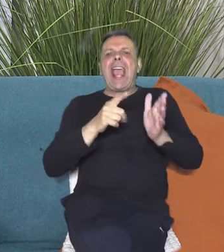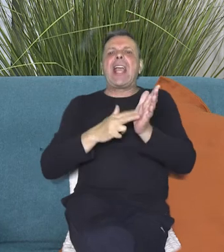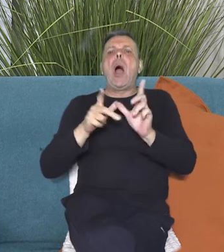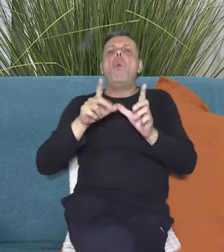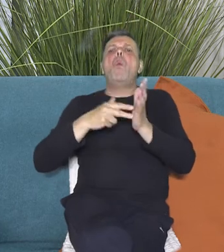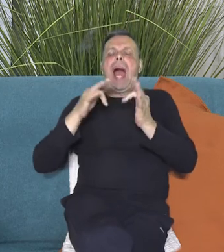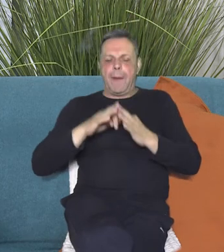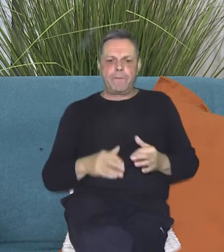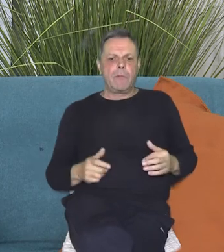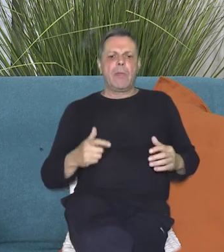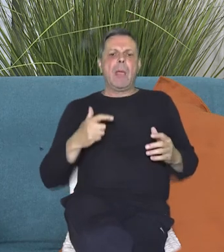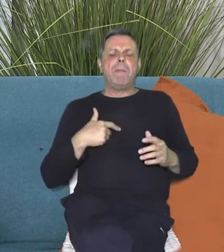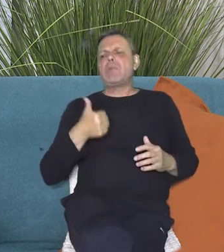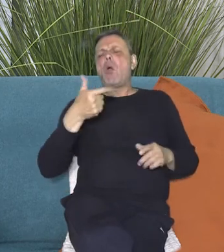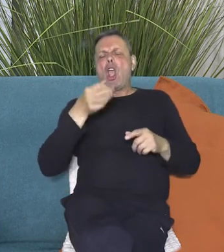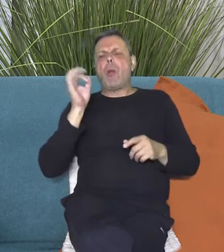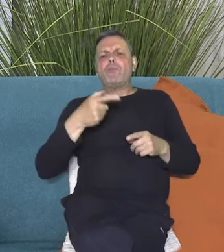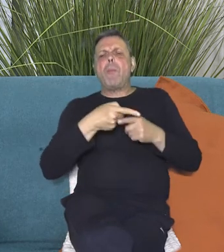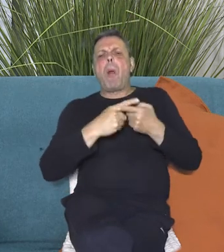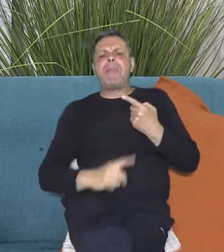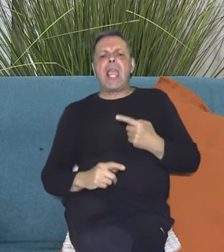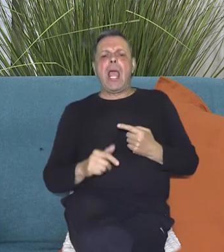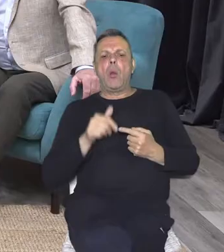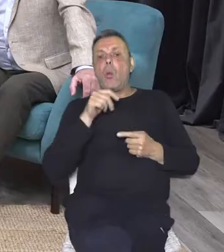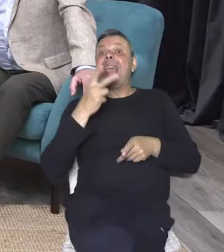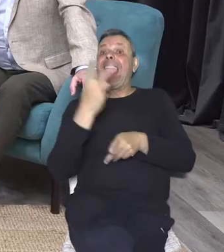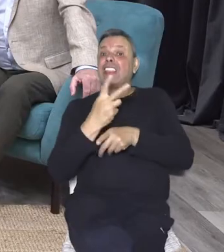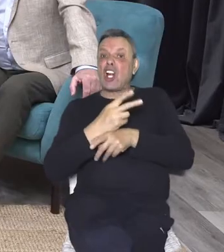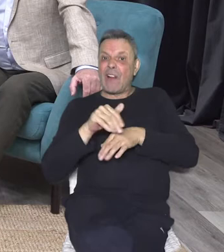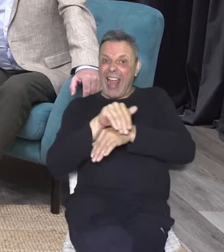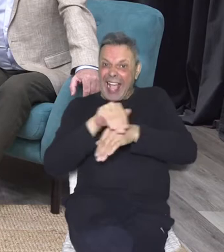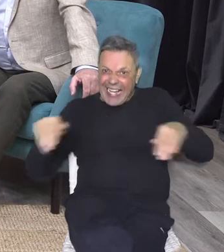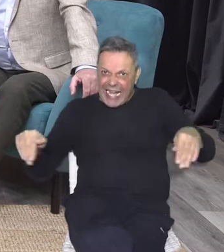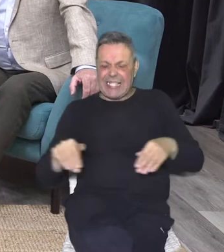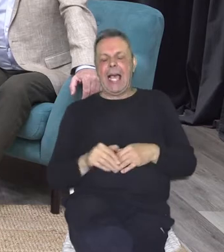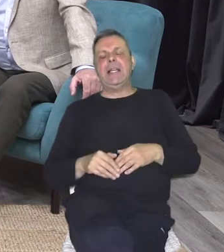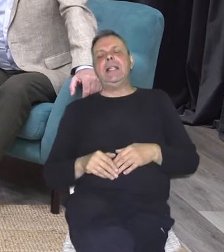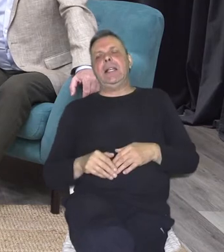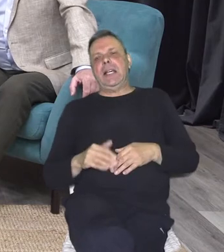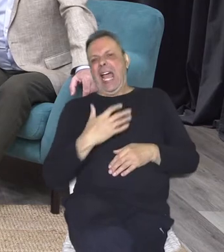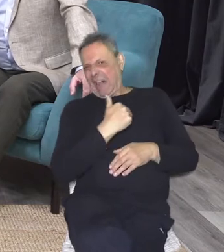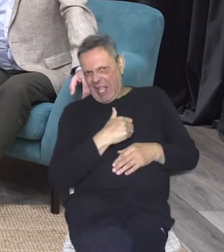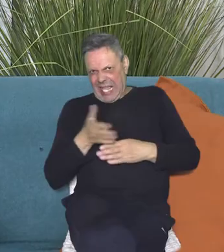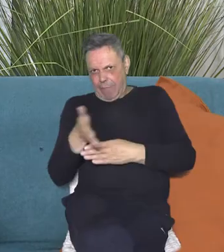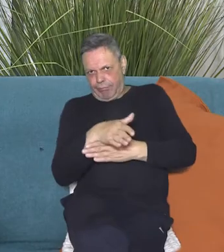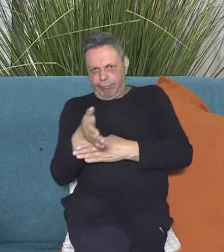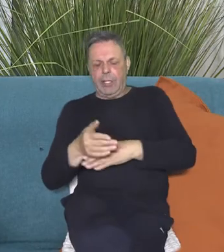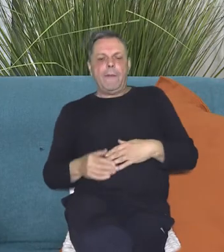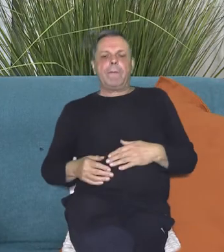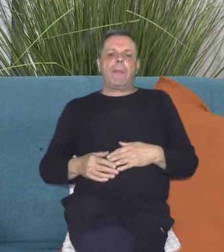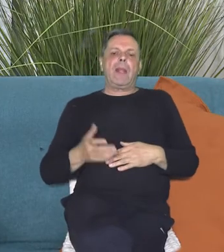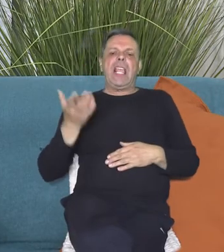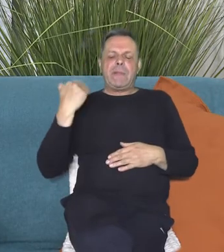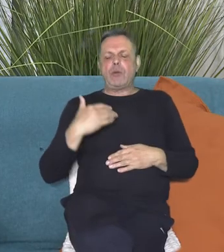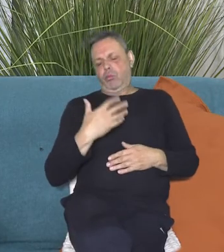Mi smo i Nacionalni park Una u jednom dobrom dijelu je i državna granica, administrativna, ali znači